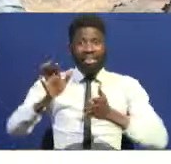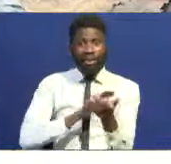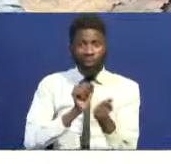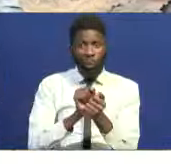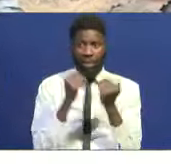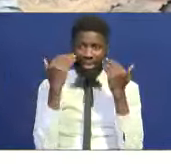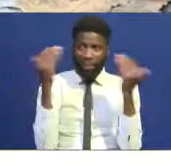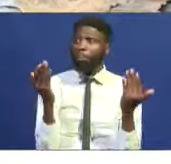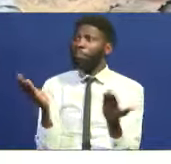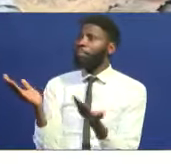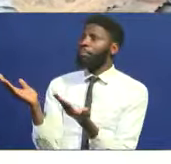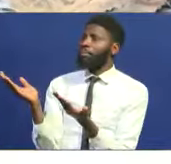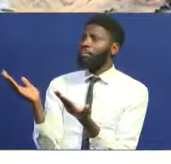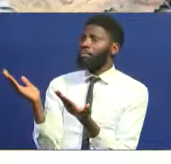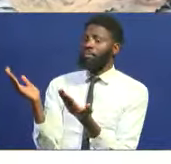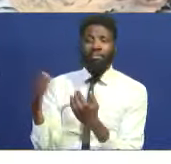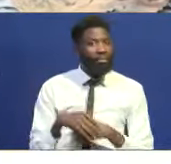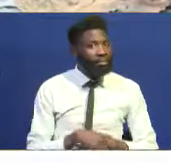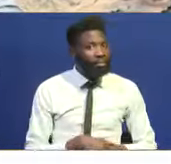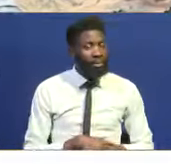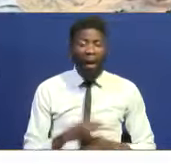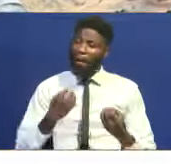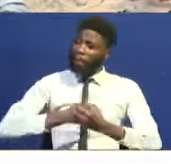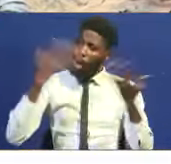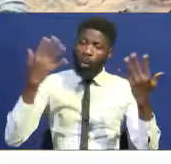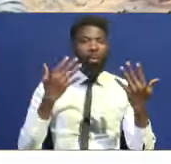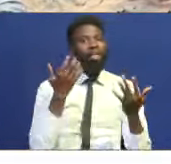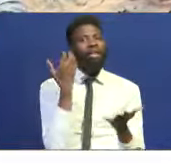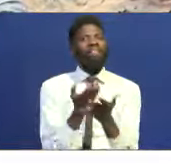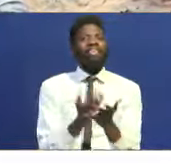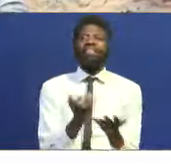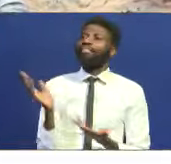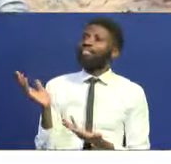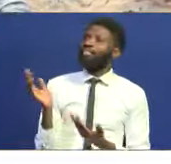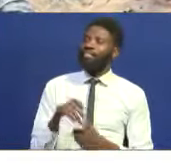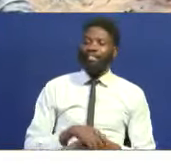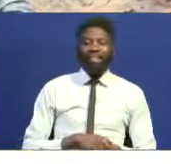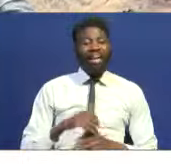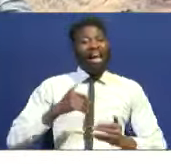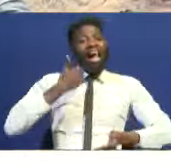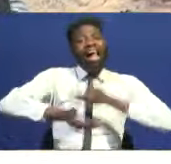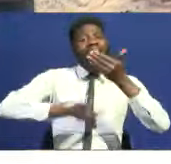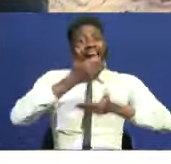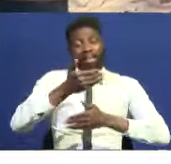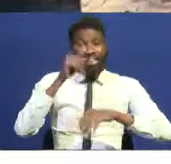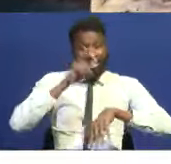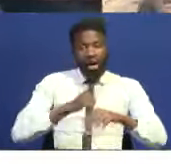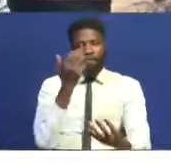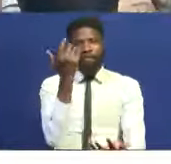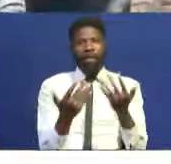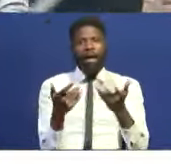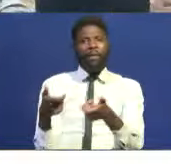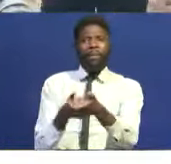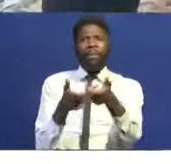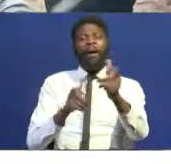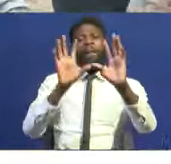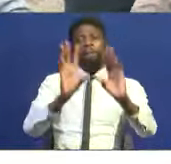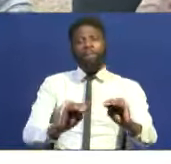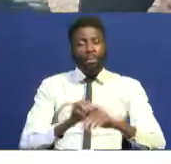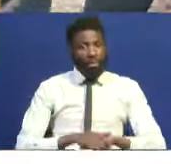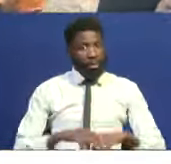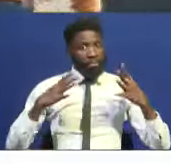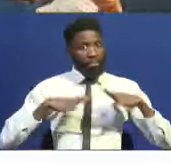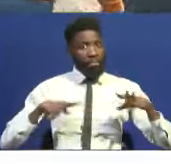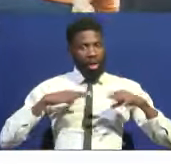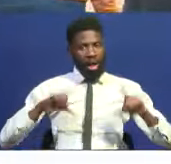ya uzito wa mlipuko ulioshuhudiwa. Na saa kadhaa baada ya moto huo kuzimwa, wakazi na wafanyabiashara katika eneo